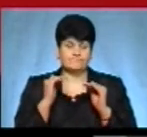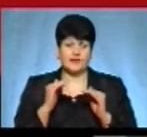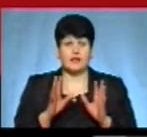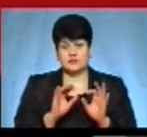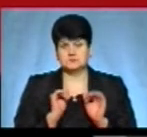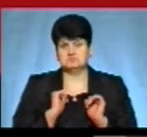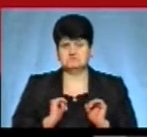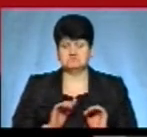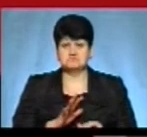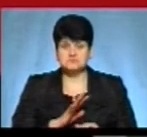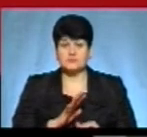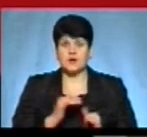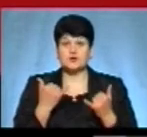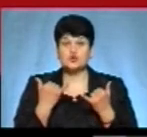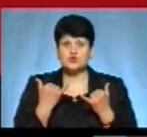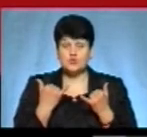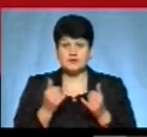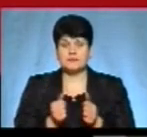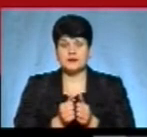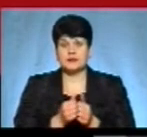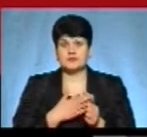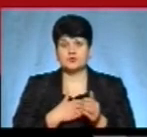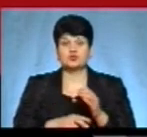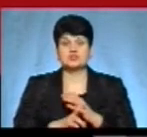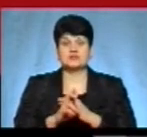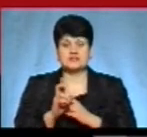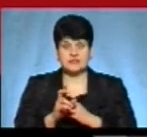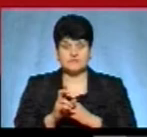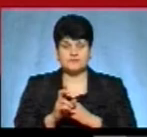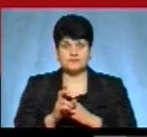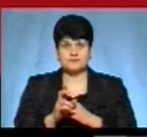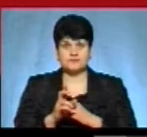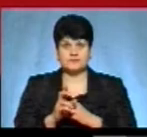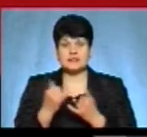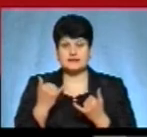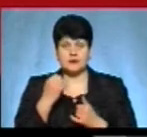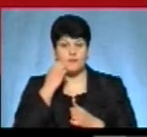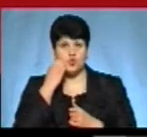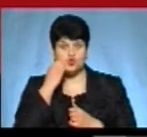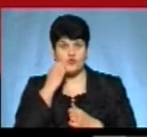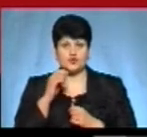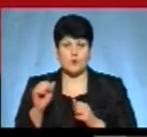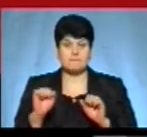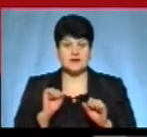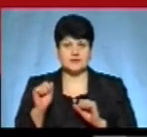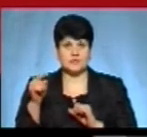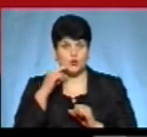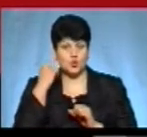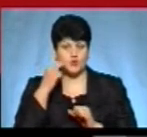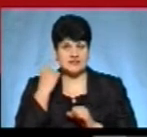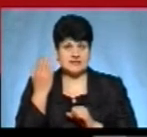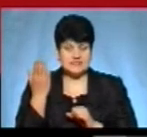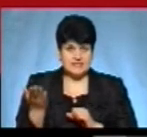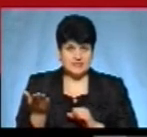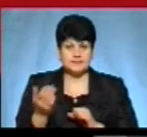спокійно. Сьогодні, на даний момент, піп нашої церкви, наразі Московського патріархату тере Росії, бо вже його